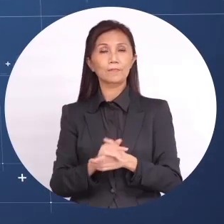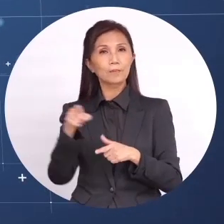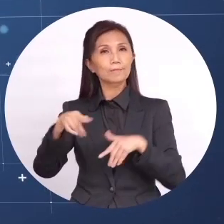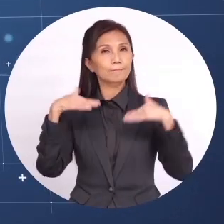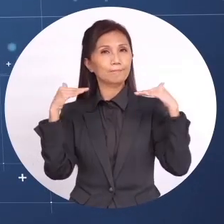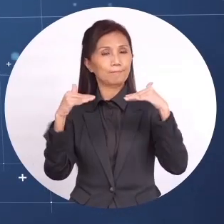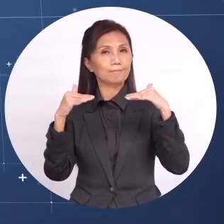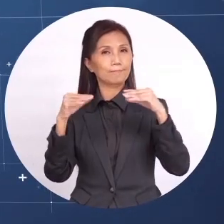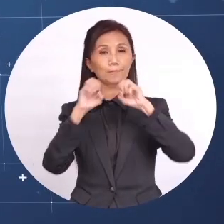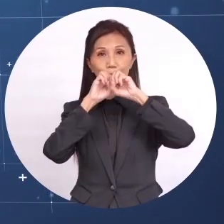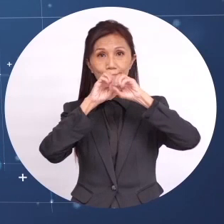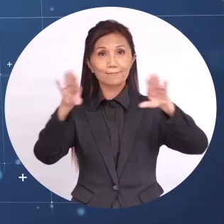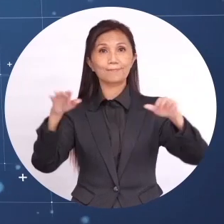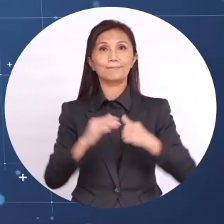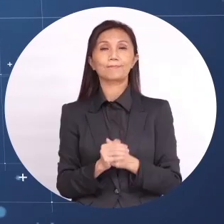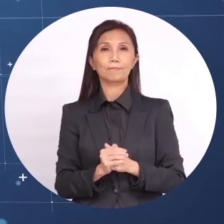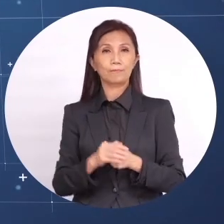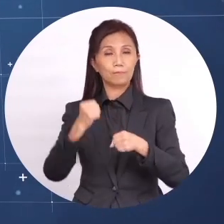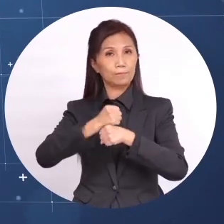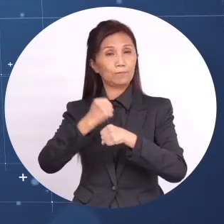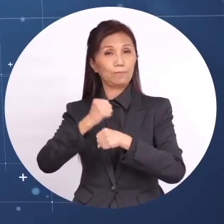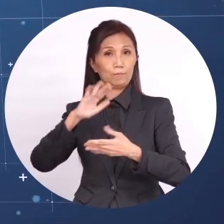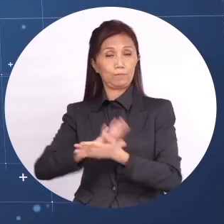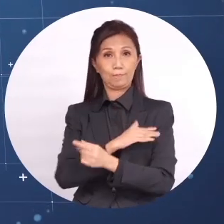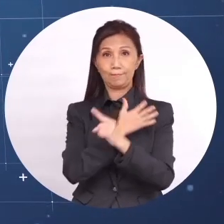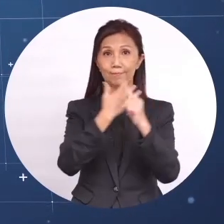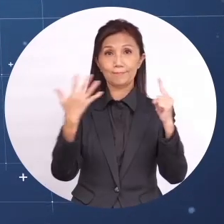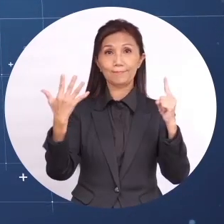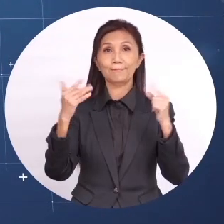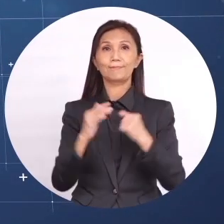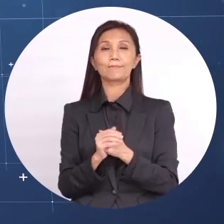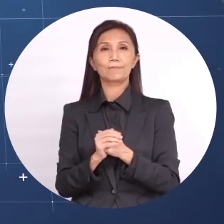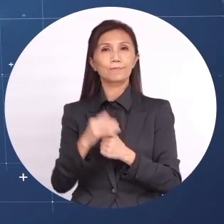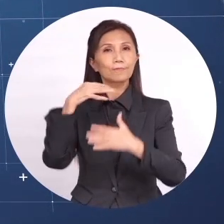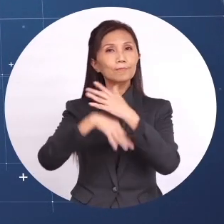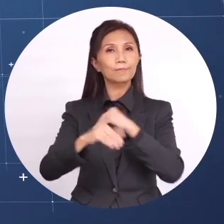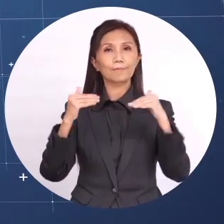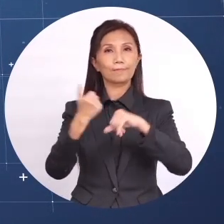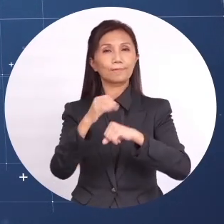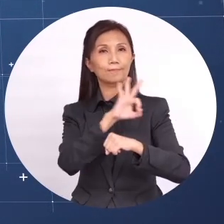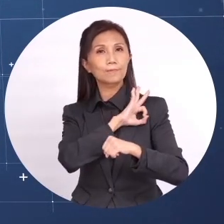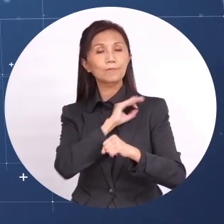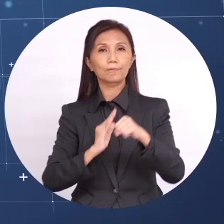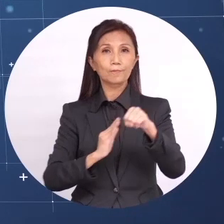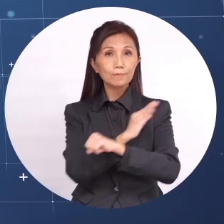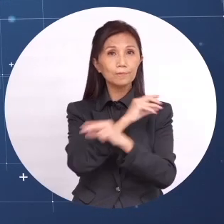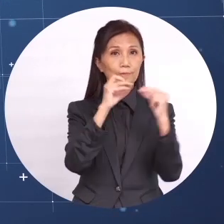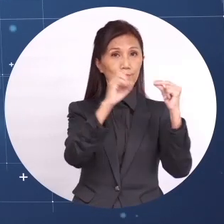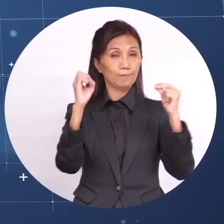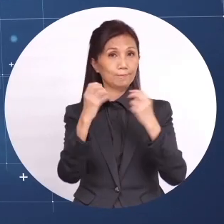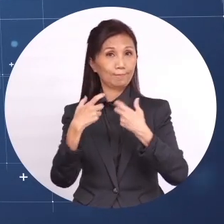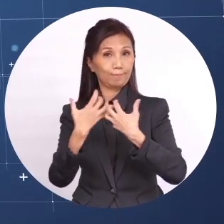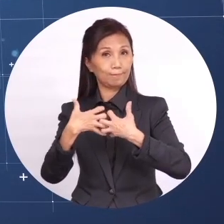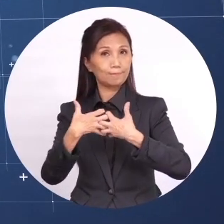平等的信息传遍社会。节目持续了近15年，期间平机会与超过700个机